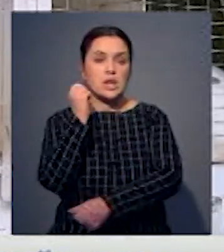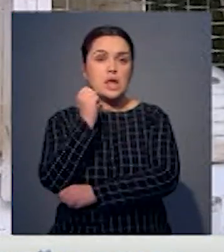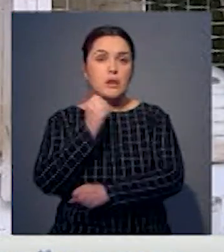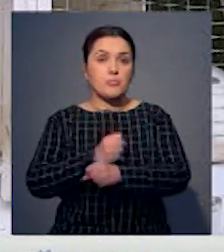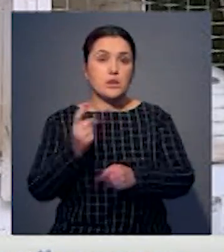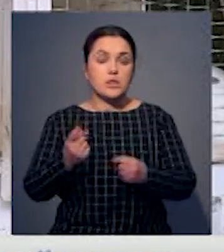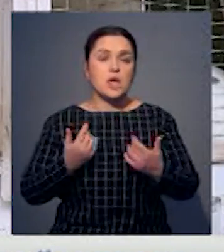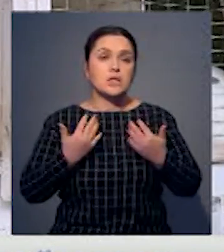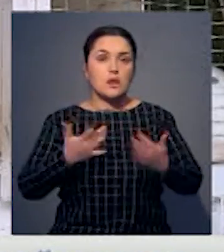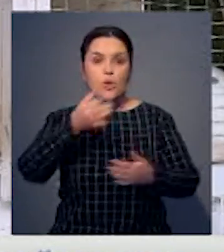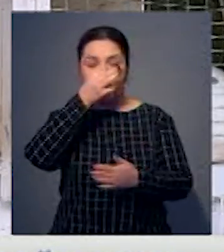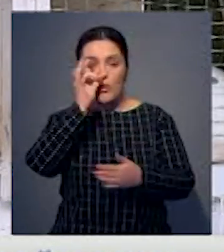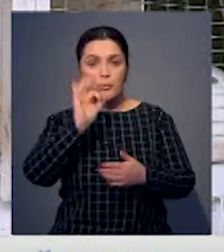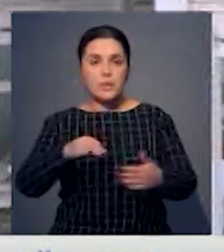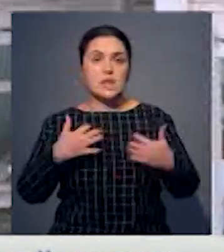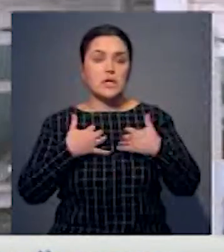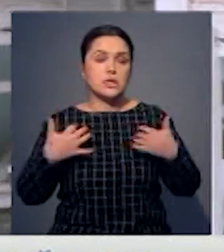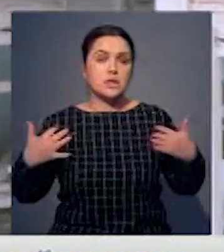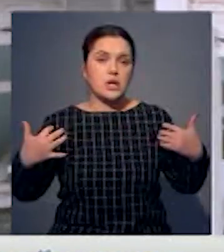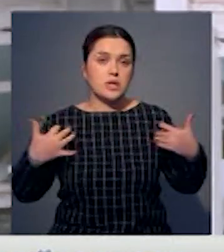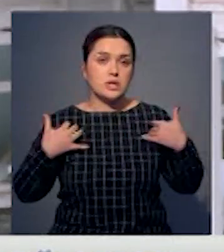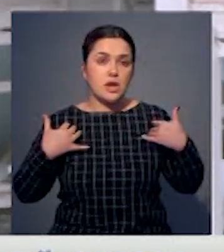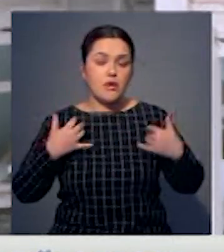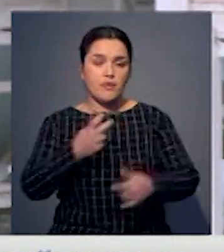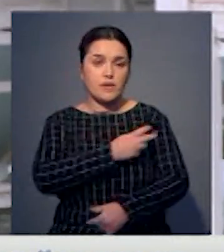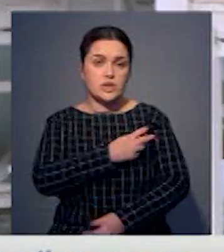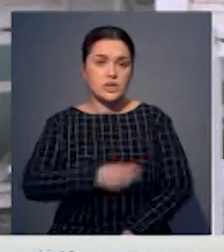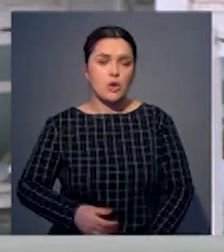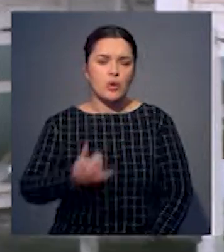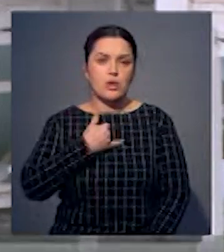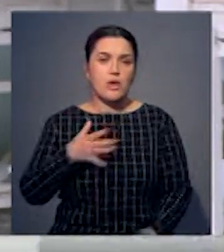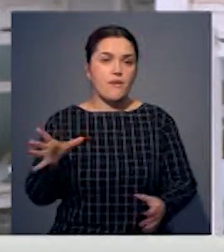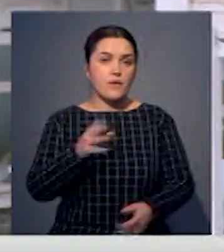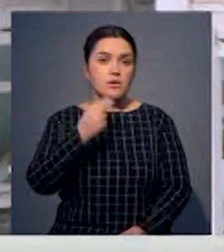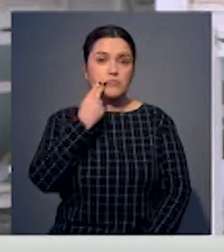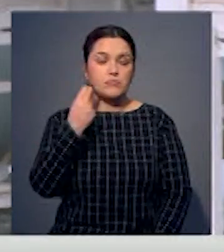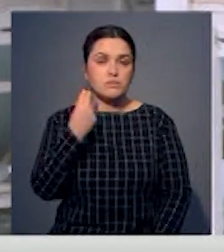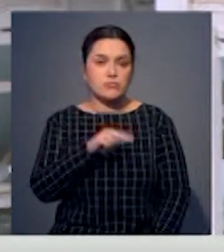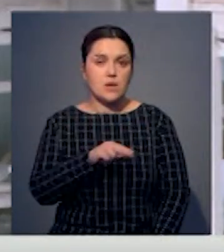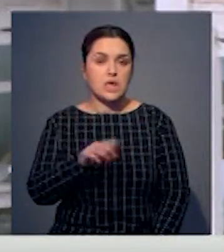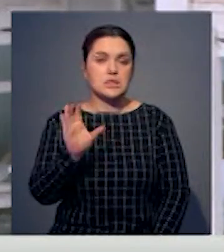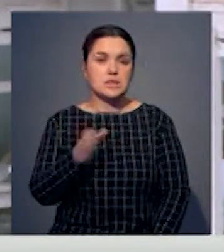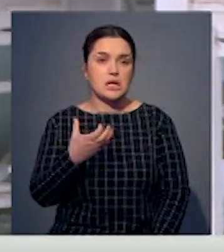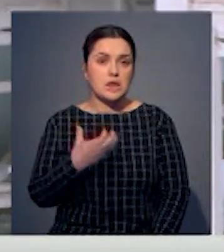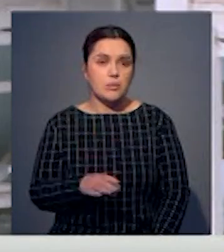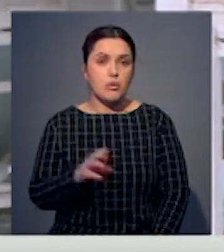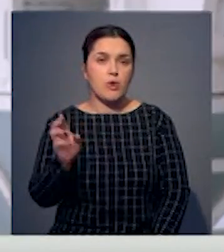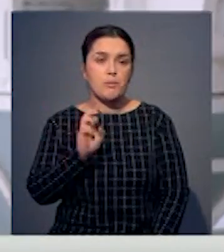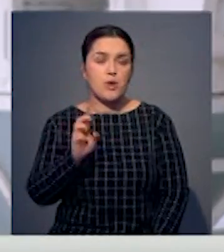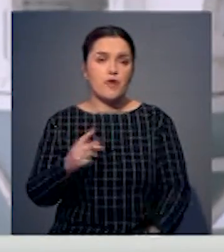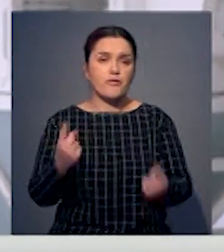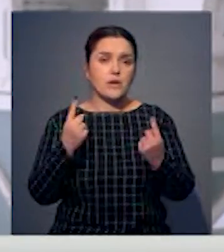понадобятся опытные зоотехники и кролиководы. У нас все поголовье племенное. У нас 3 породы. Это серебро, белый великан и